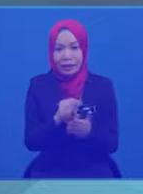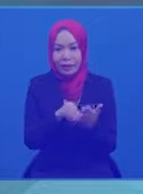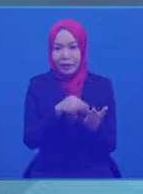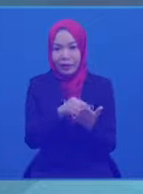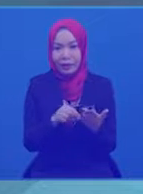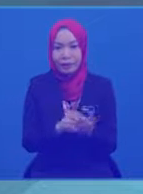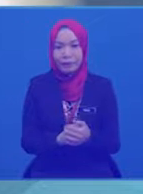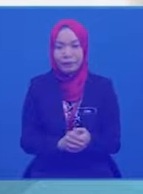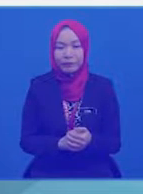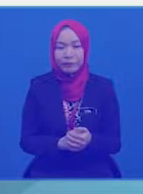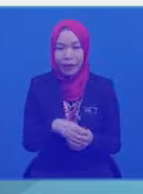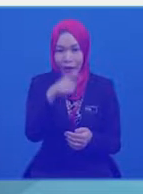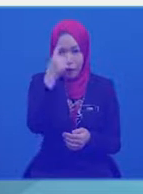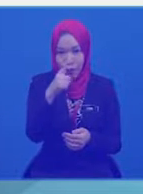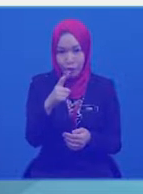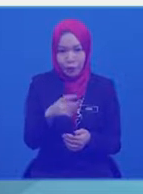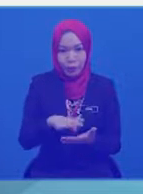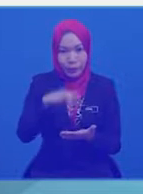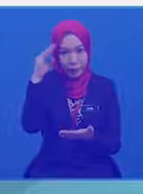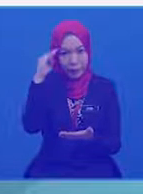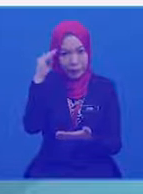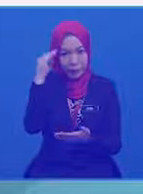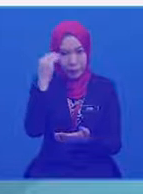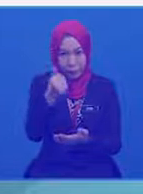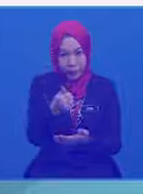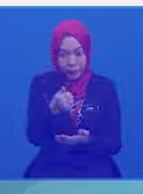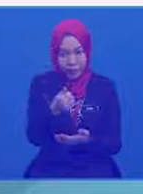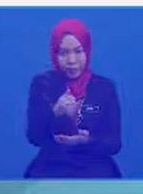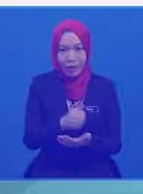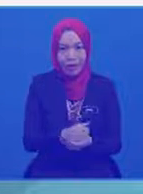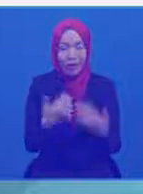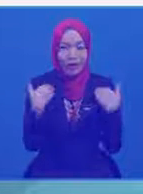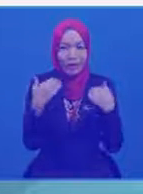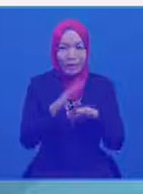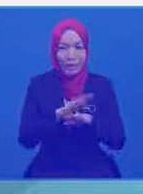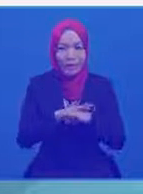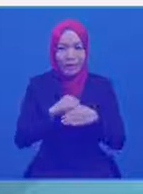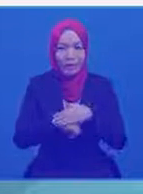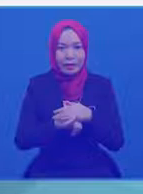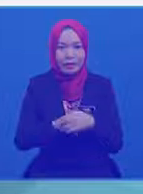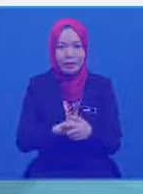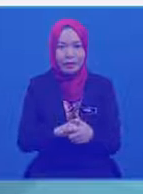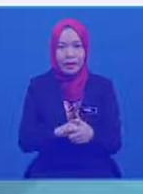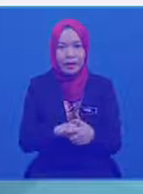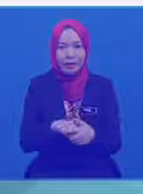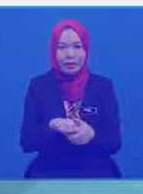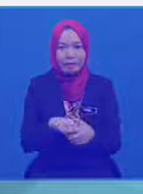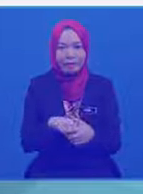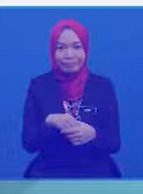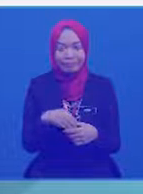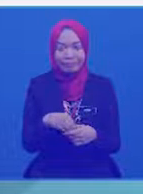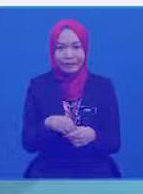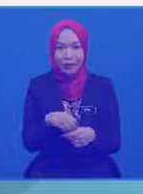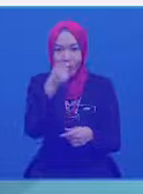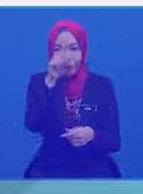Untuk makluman murid-murid, terdapat banyak perisian di pasaran yang boleh digunakan untuk menukar image